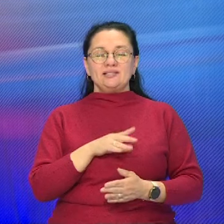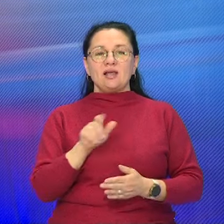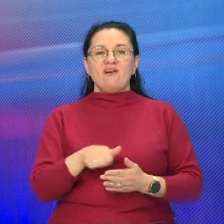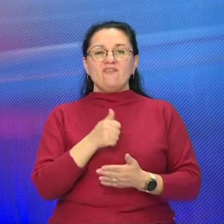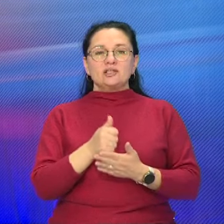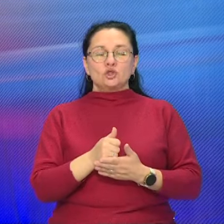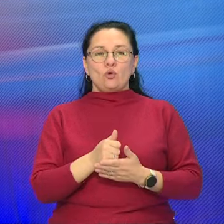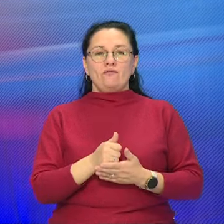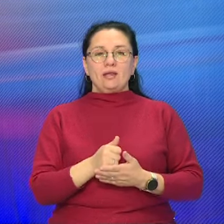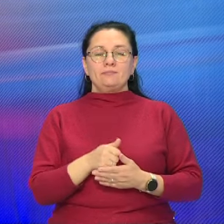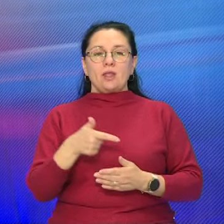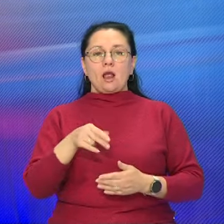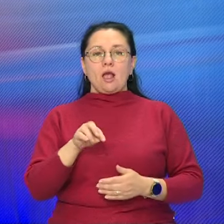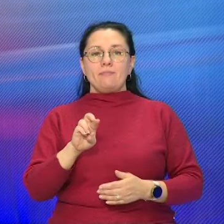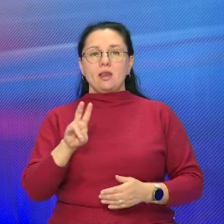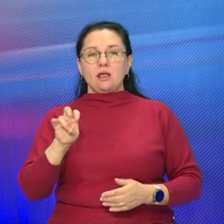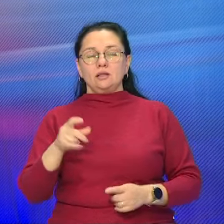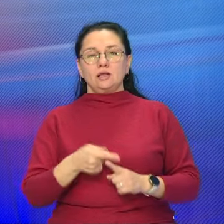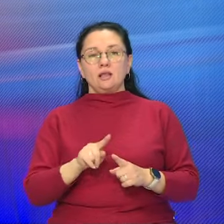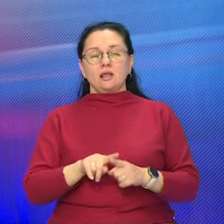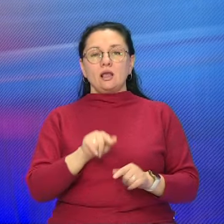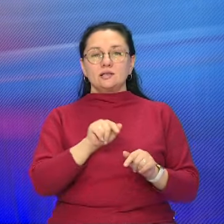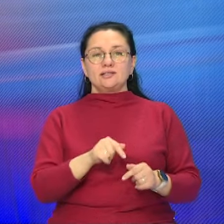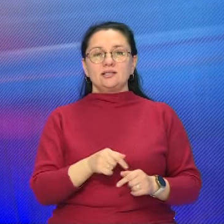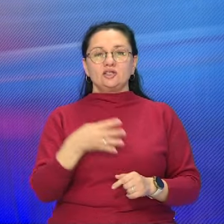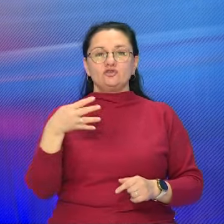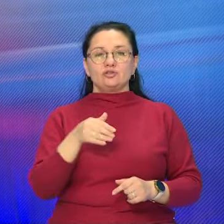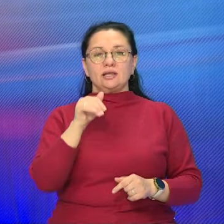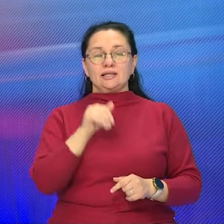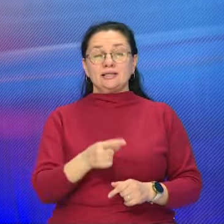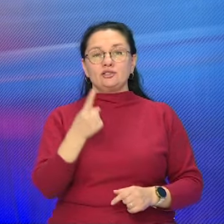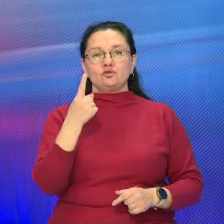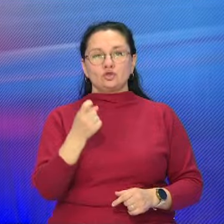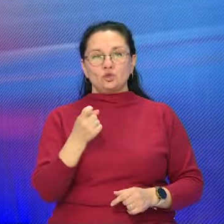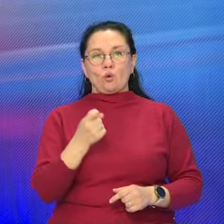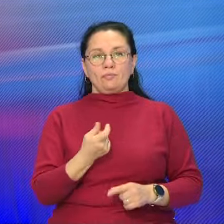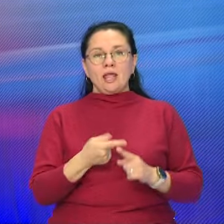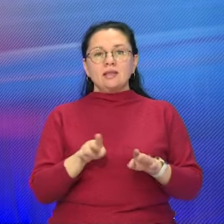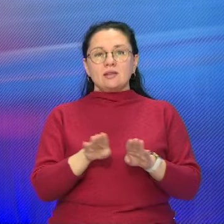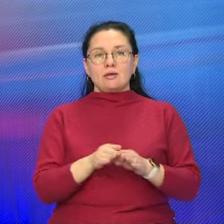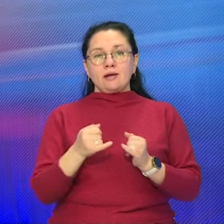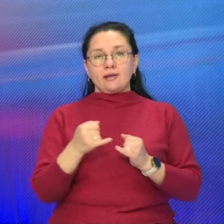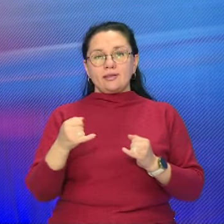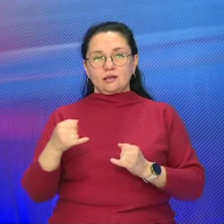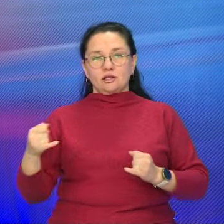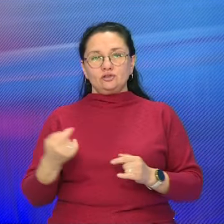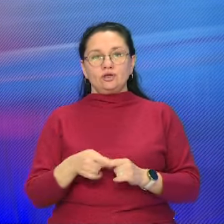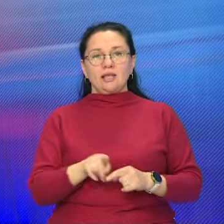основе гобелена. А их здесь 4100, этих ниточек. И